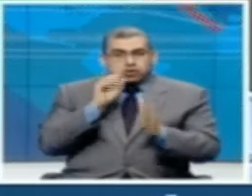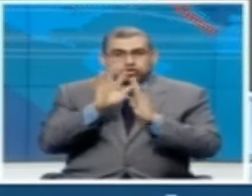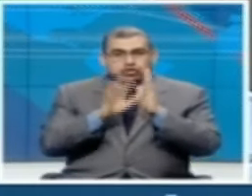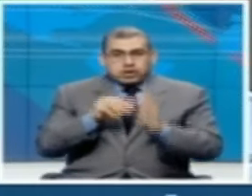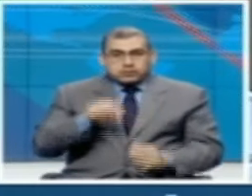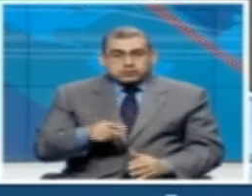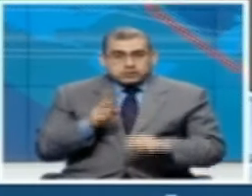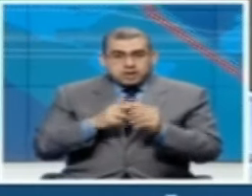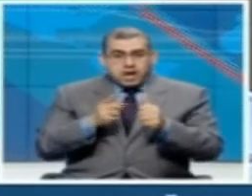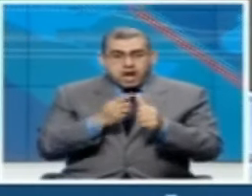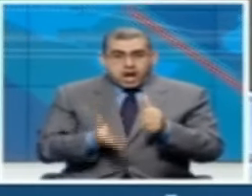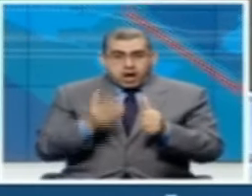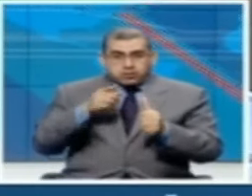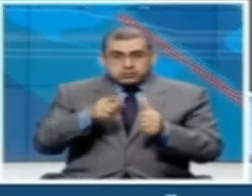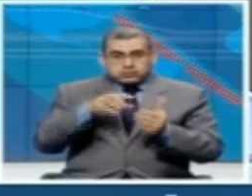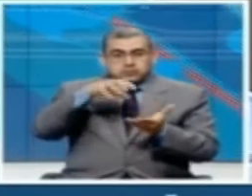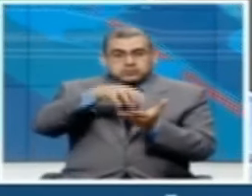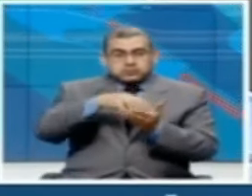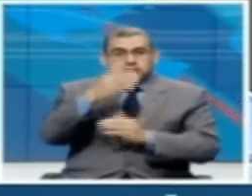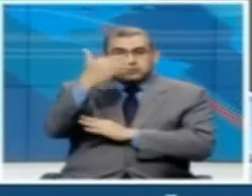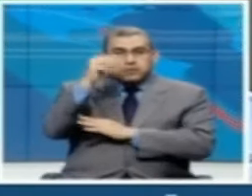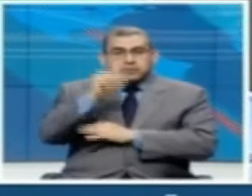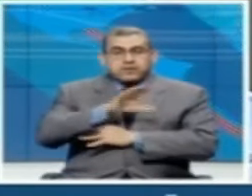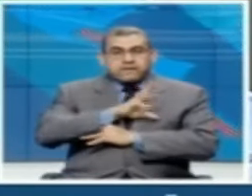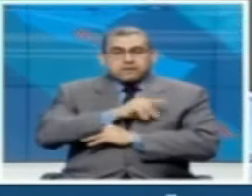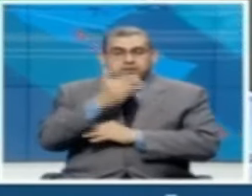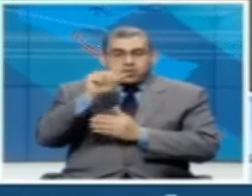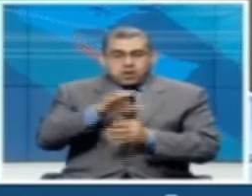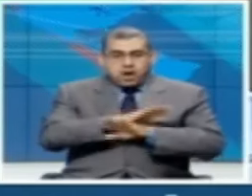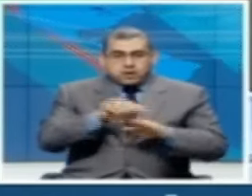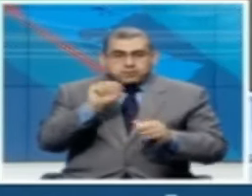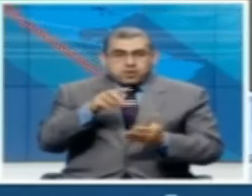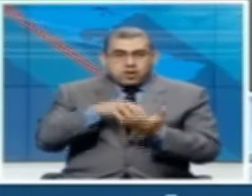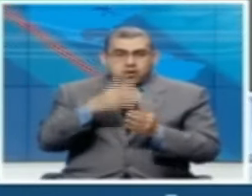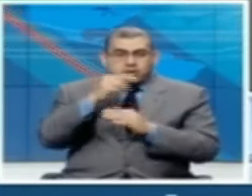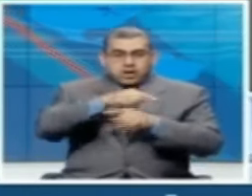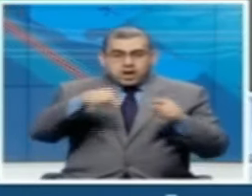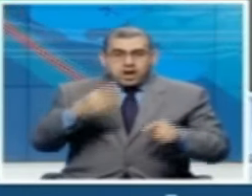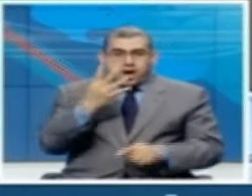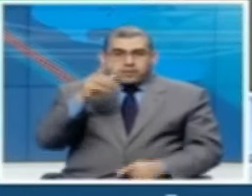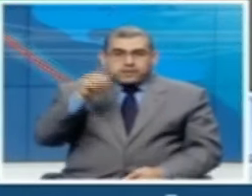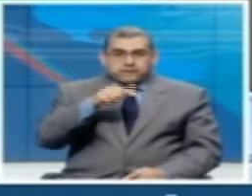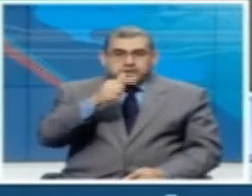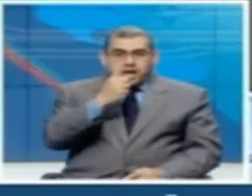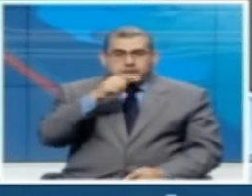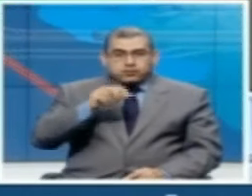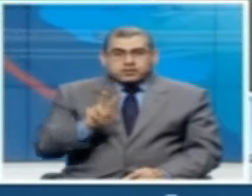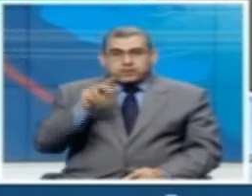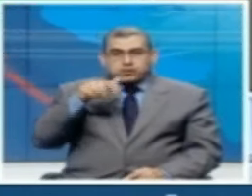وفي مقدمتها اقامه الدوله الفلسطينيه المستقله على حدود الرابع من يونيو